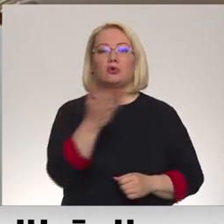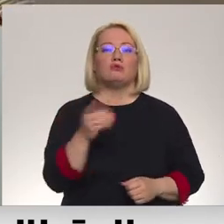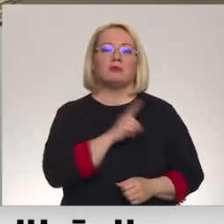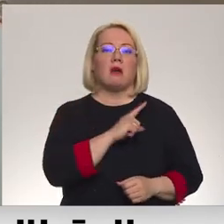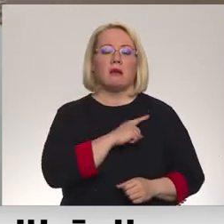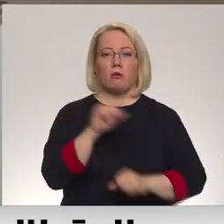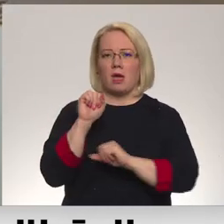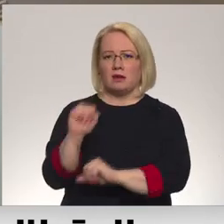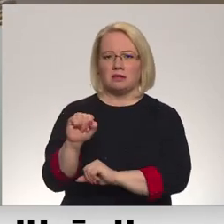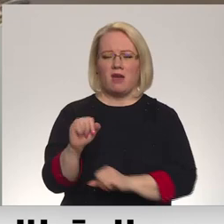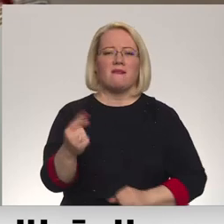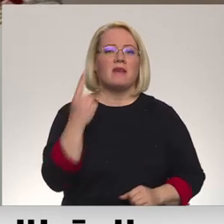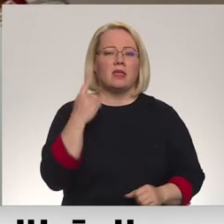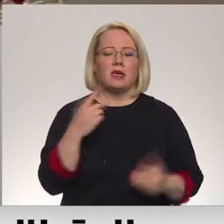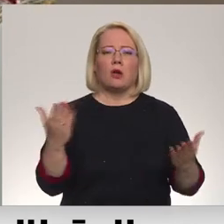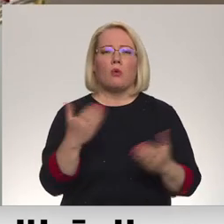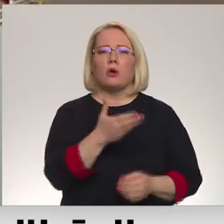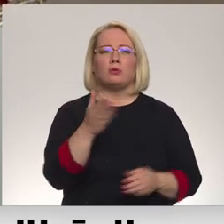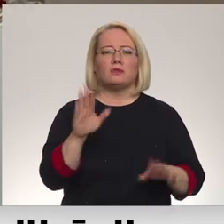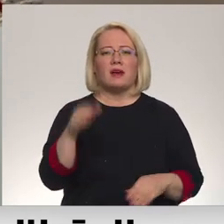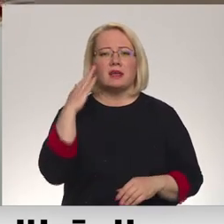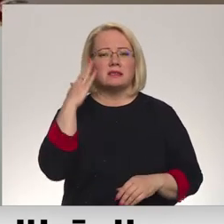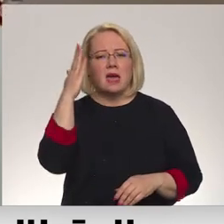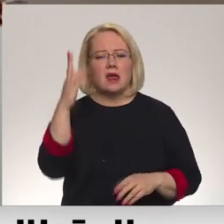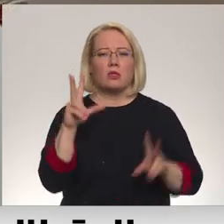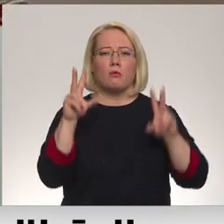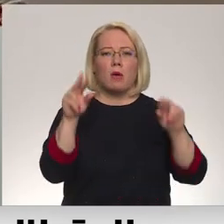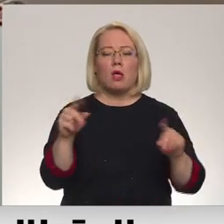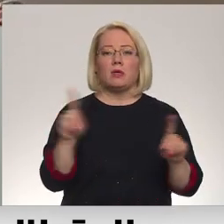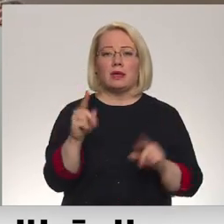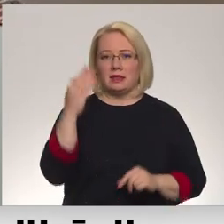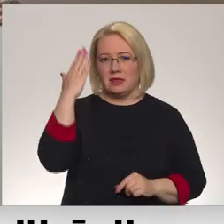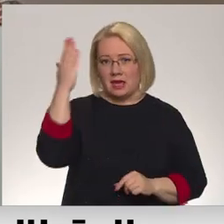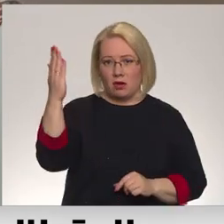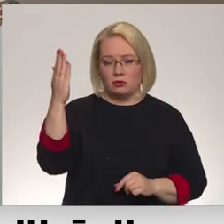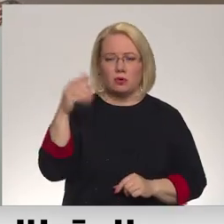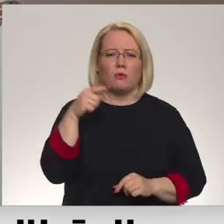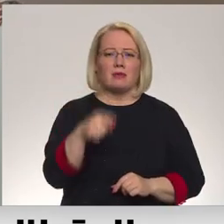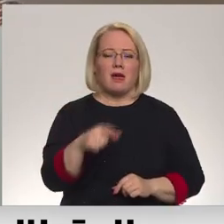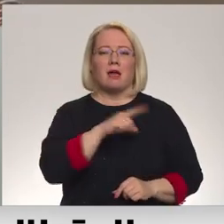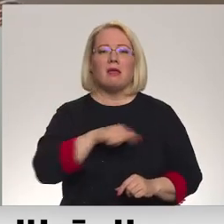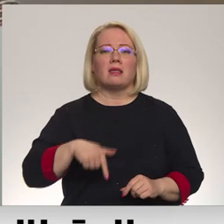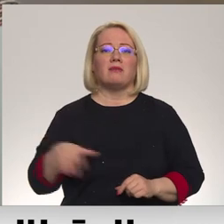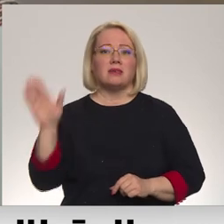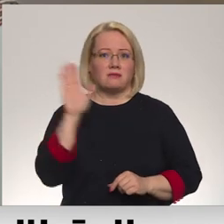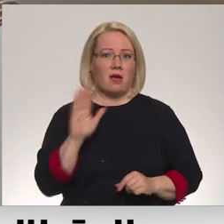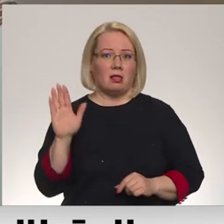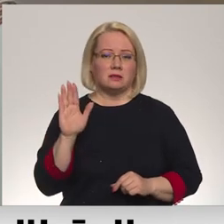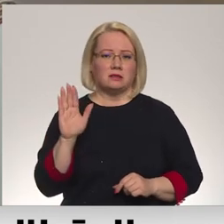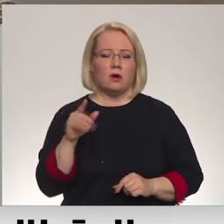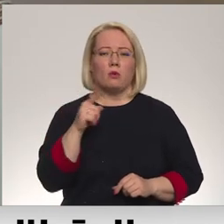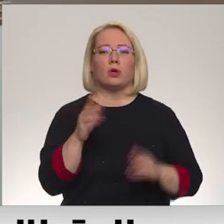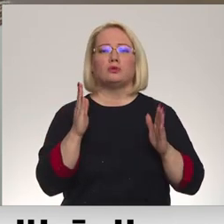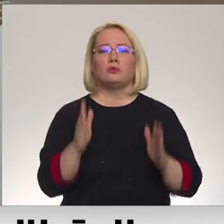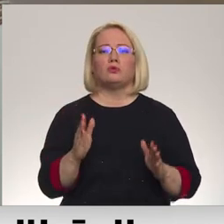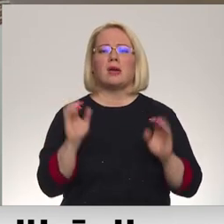aizstāv, vienīgais, uz ko jūs varat cerēt un paļauties, ir Dievs un šī Latvijas valsts. Un tas